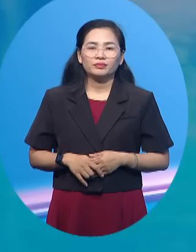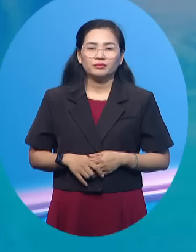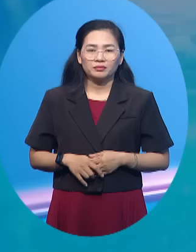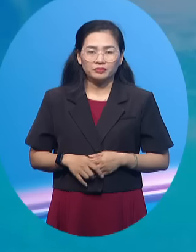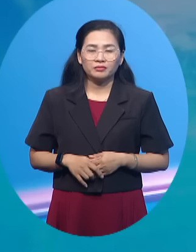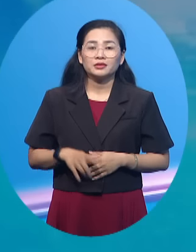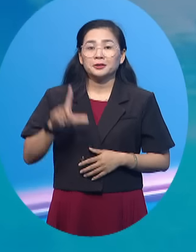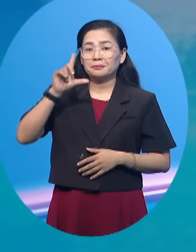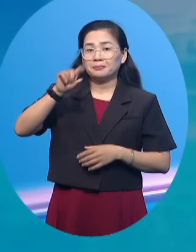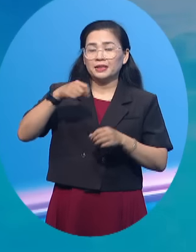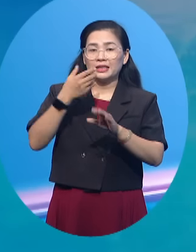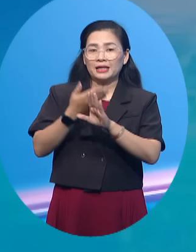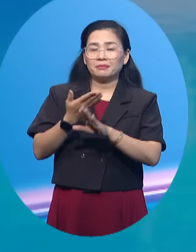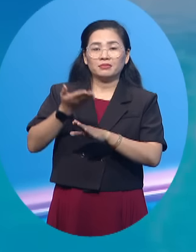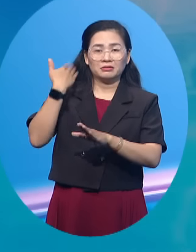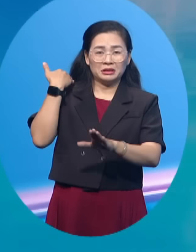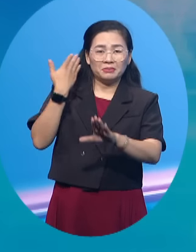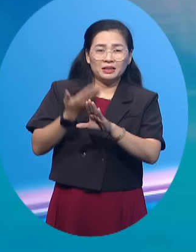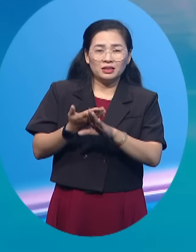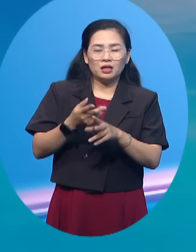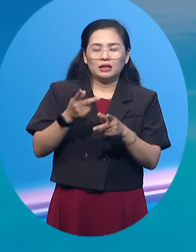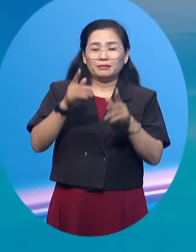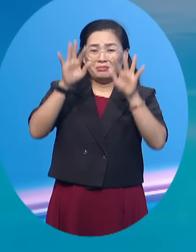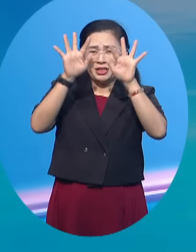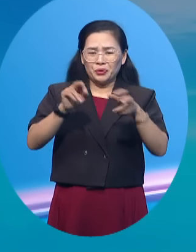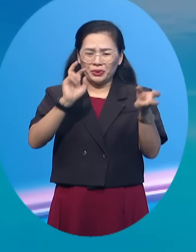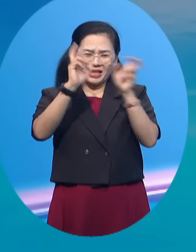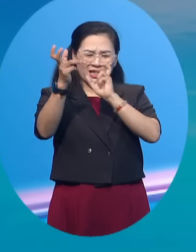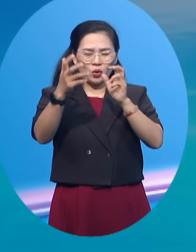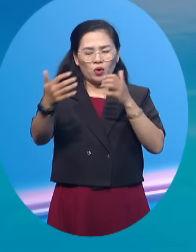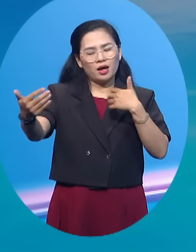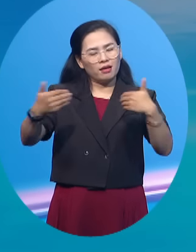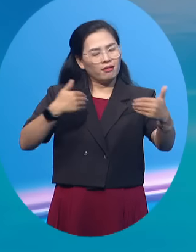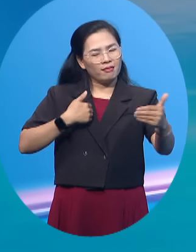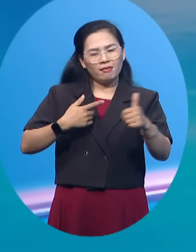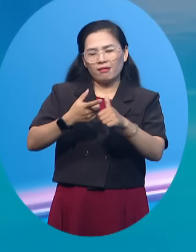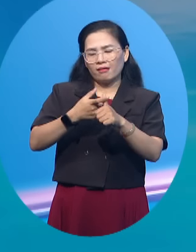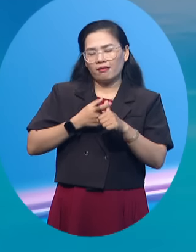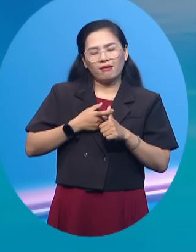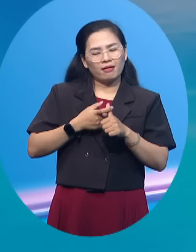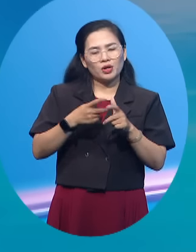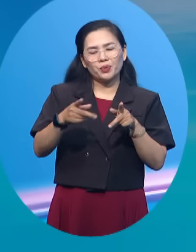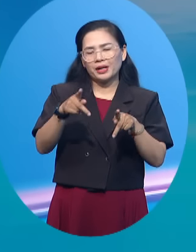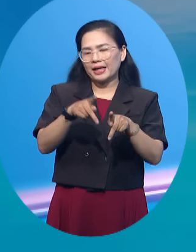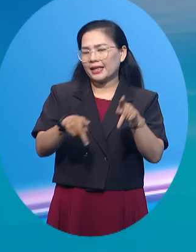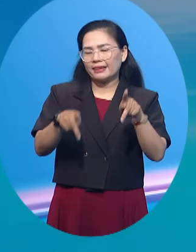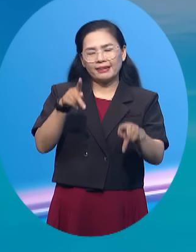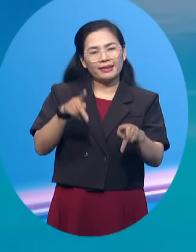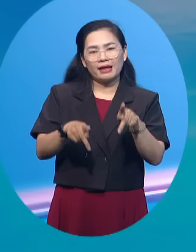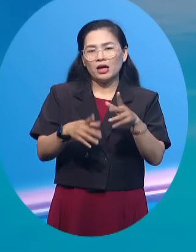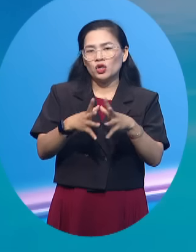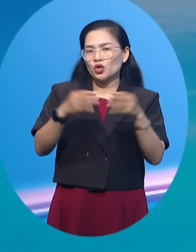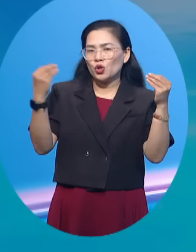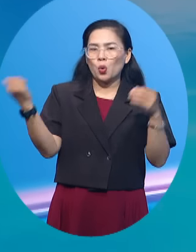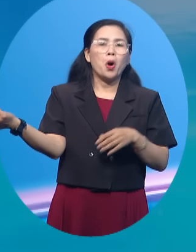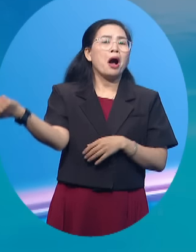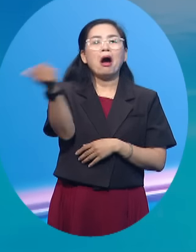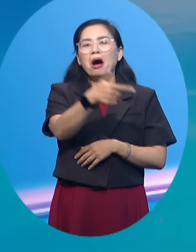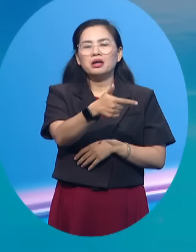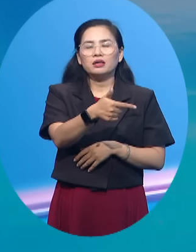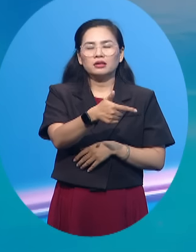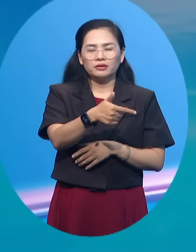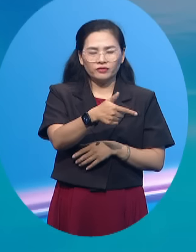Trong vòng một thập kỷ qua, thiệt hại kinh tế mà biến đổi khí hậu gây ra cho thế giới đã lên tới con số hàng ngàn tỷ đô la Mỹ. Con số này ngang